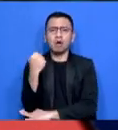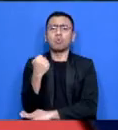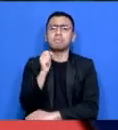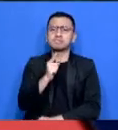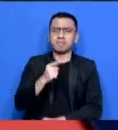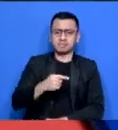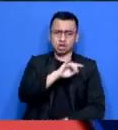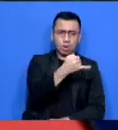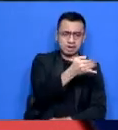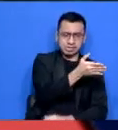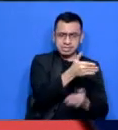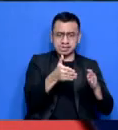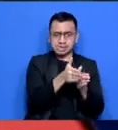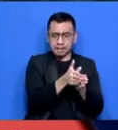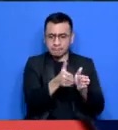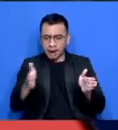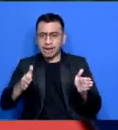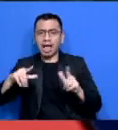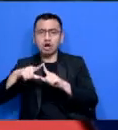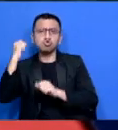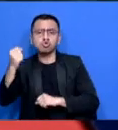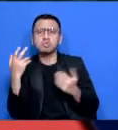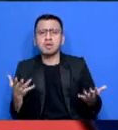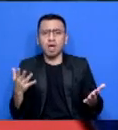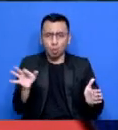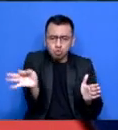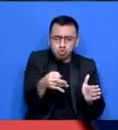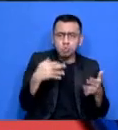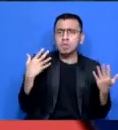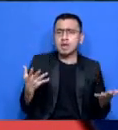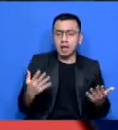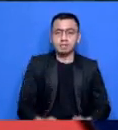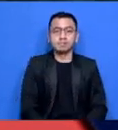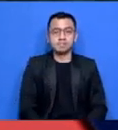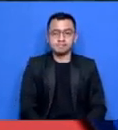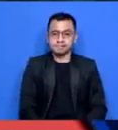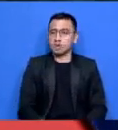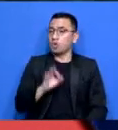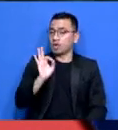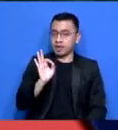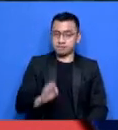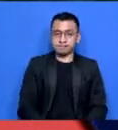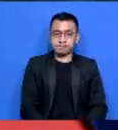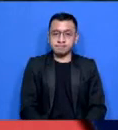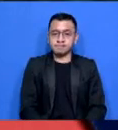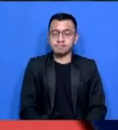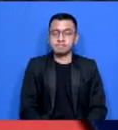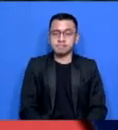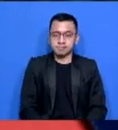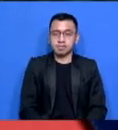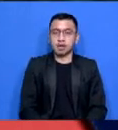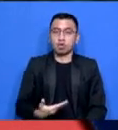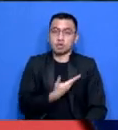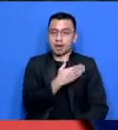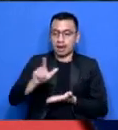tersangka ya Mas dapat kami jelaskan mungkin di sini ya kami menerima ee memulai penyelidikan dari laporan